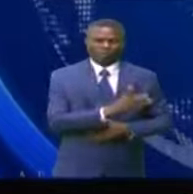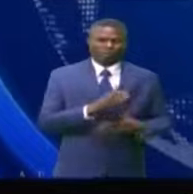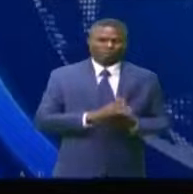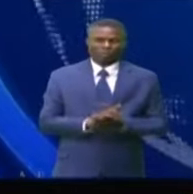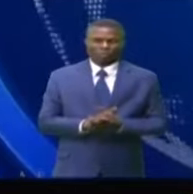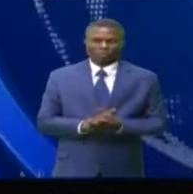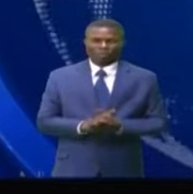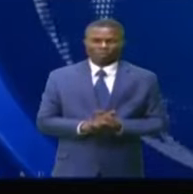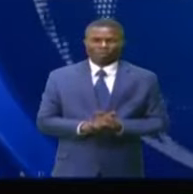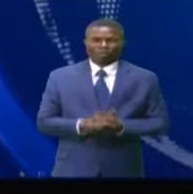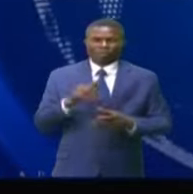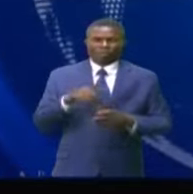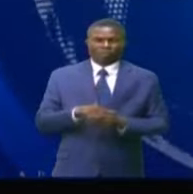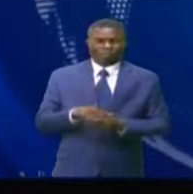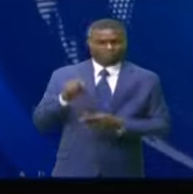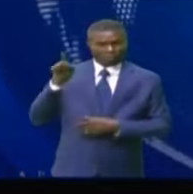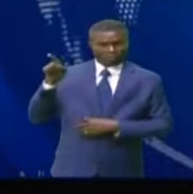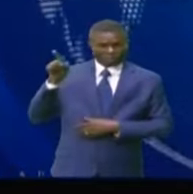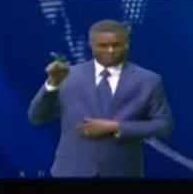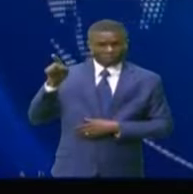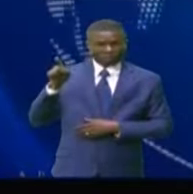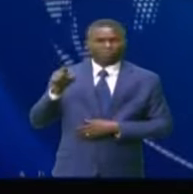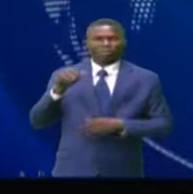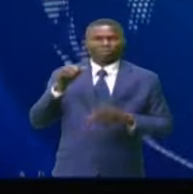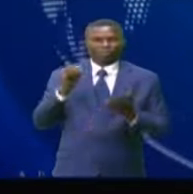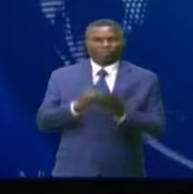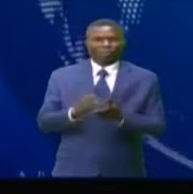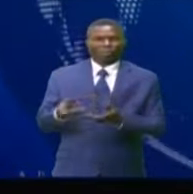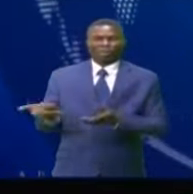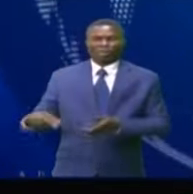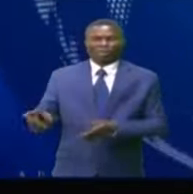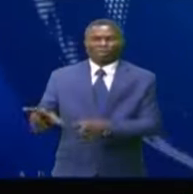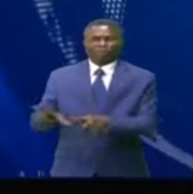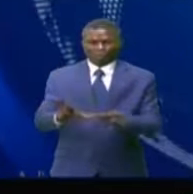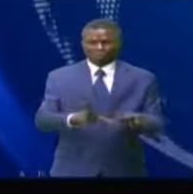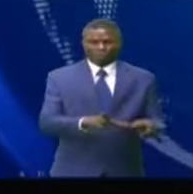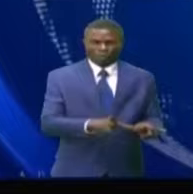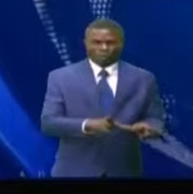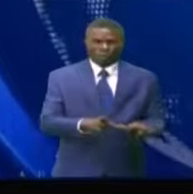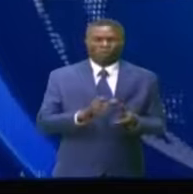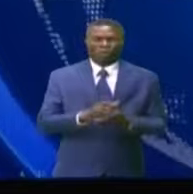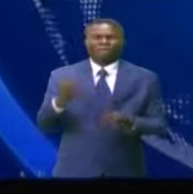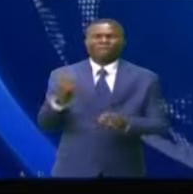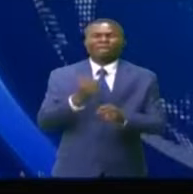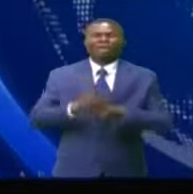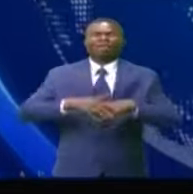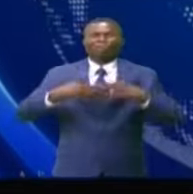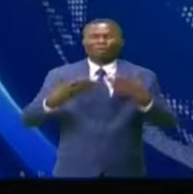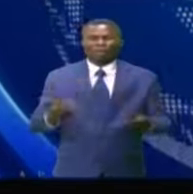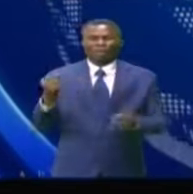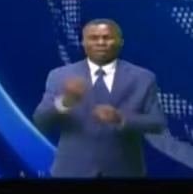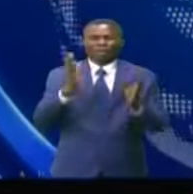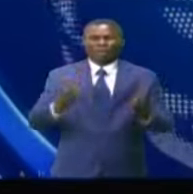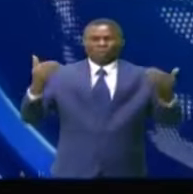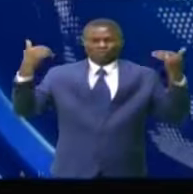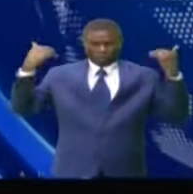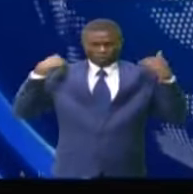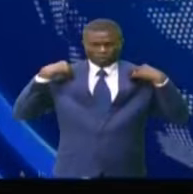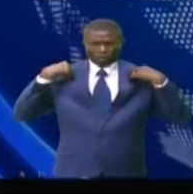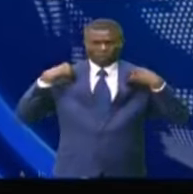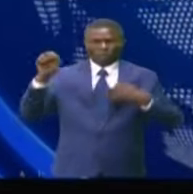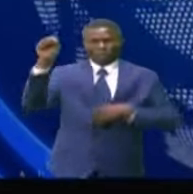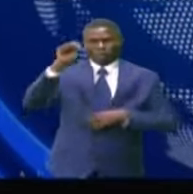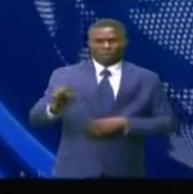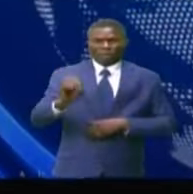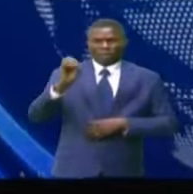On reste dans ce coin du pays, précisément au Lualaba. Dans quelles conditions travaillent les agents et cadres de la SONAS